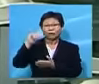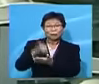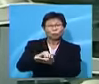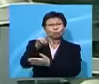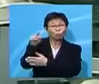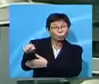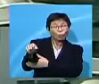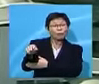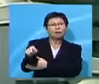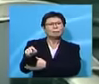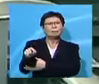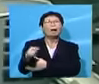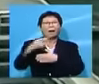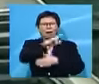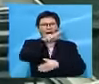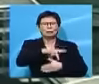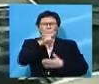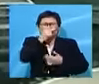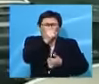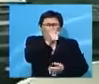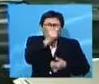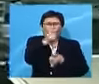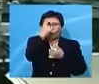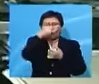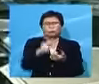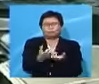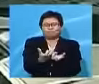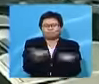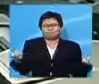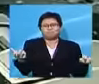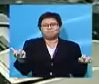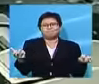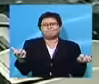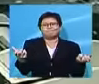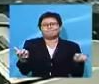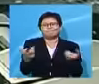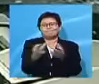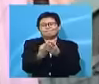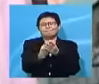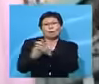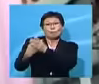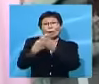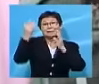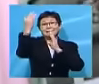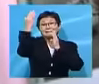didakwa kononnya memiliki kecenderungan untuk memecah belahkan perpaduan negara.